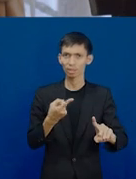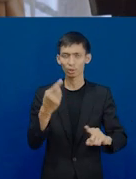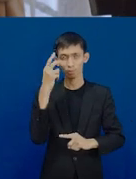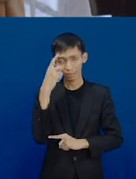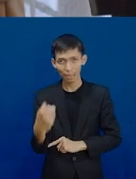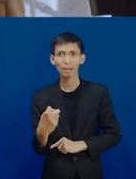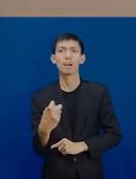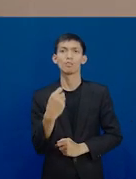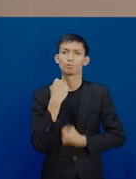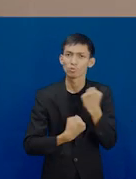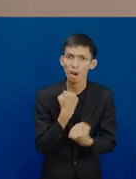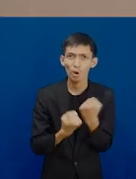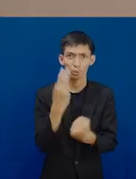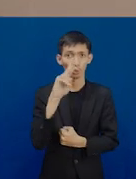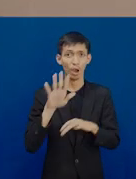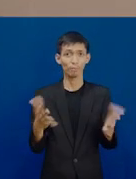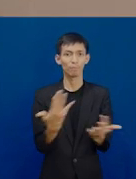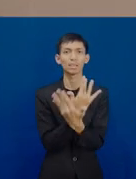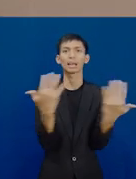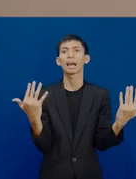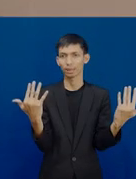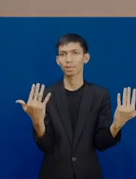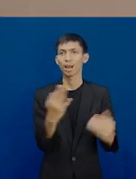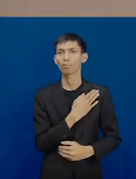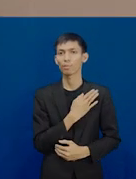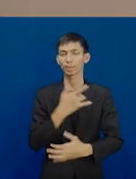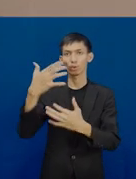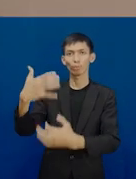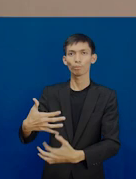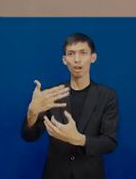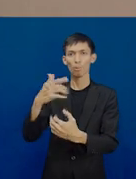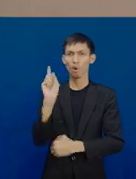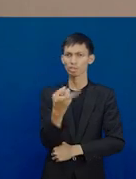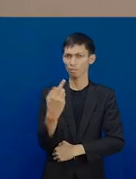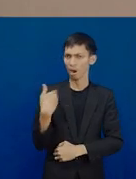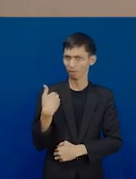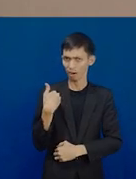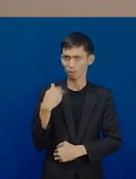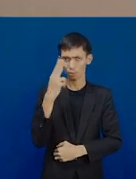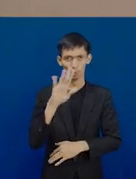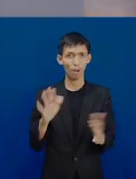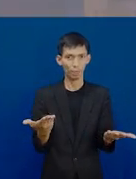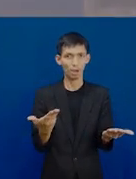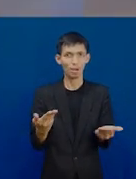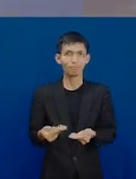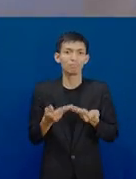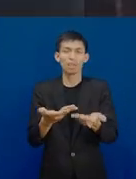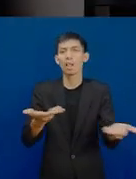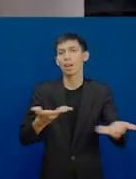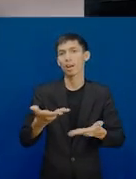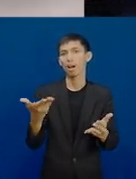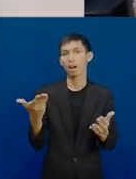dengan teman-teman berkomitmen bahwa semua masyarakat Kabupaten Kupang wajib